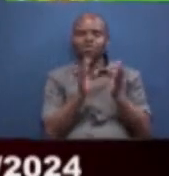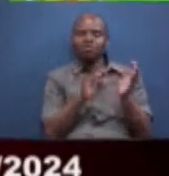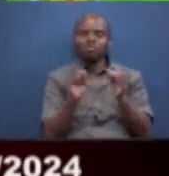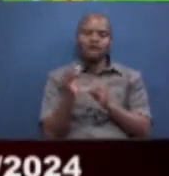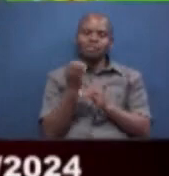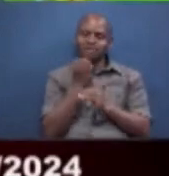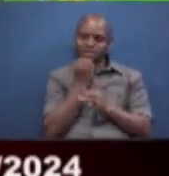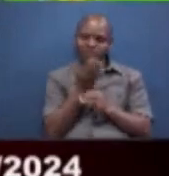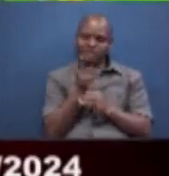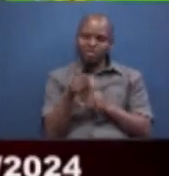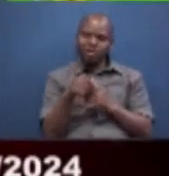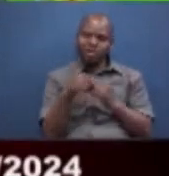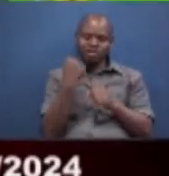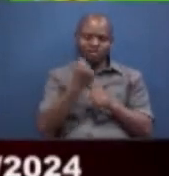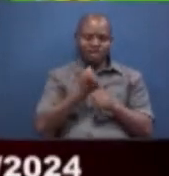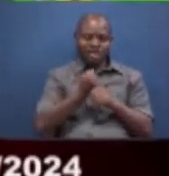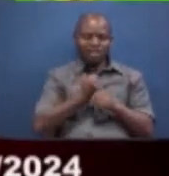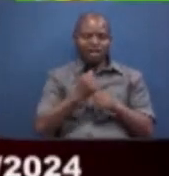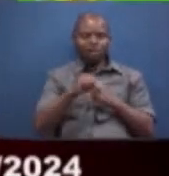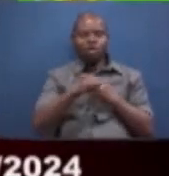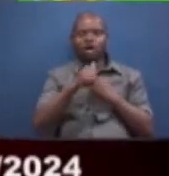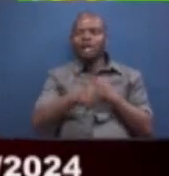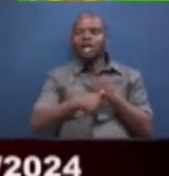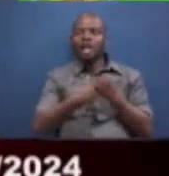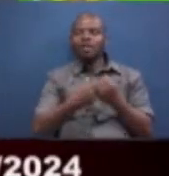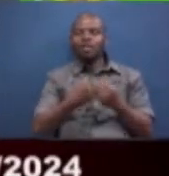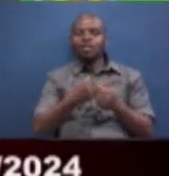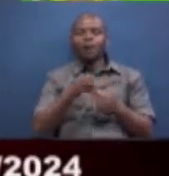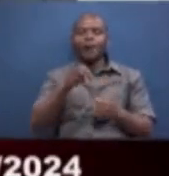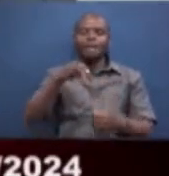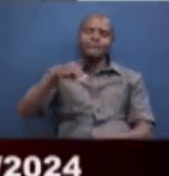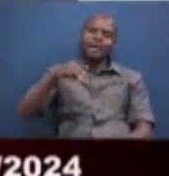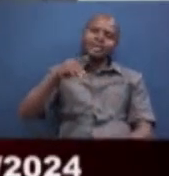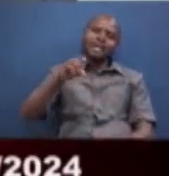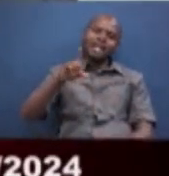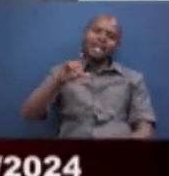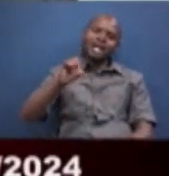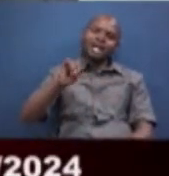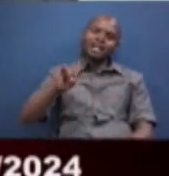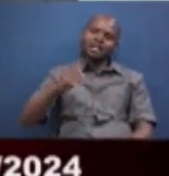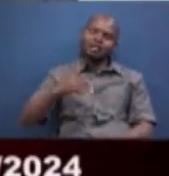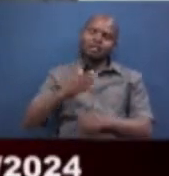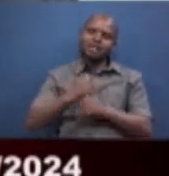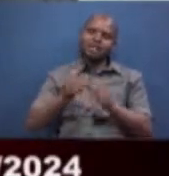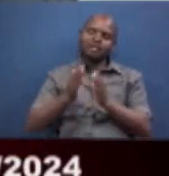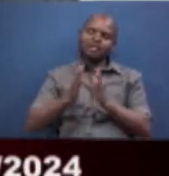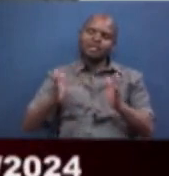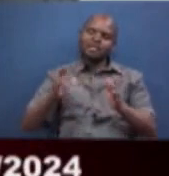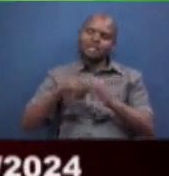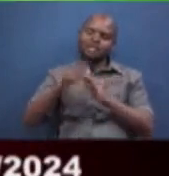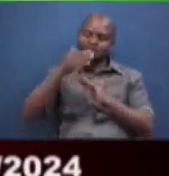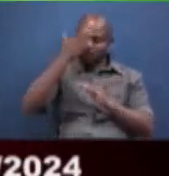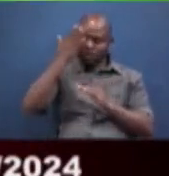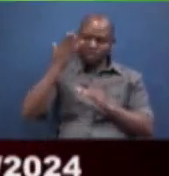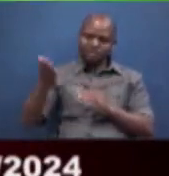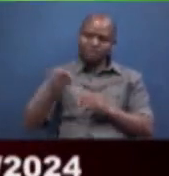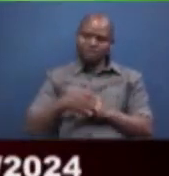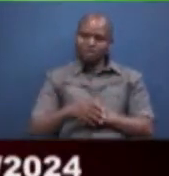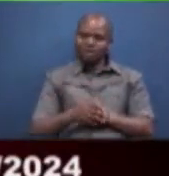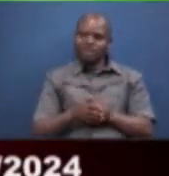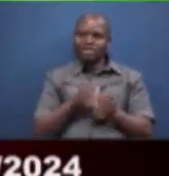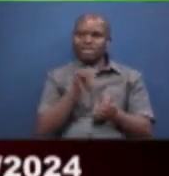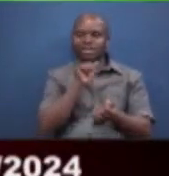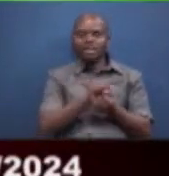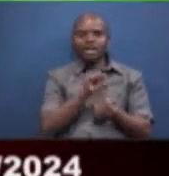kuepuka matapeli wanaojifanya wakala ama madalali wa kusaidia waombaji kupata nafasi katika vyuo hivyo. Kwa hili ni